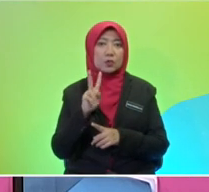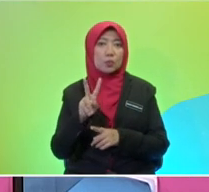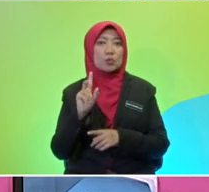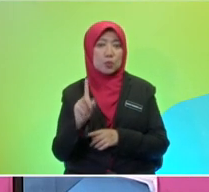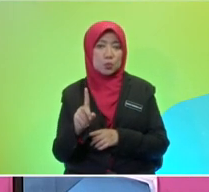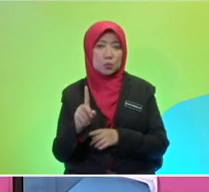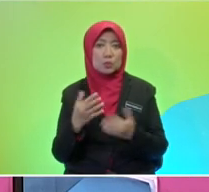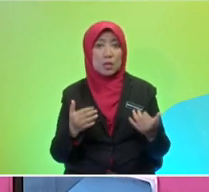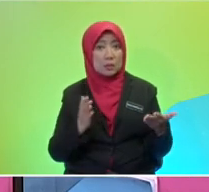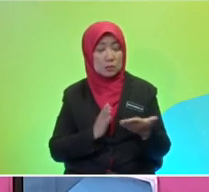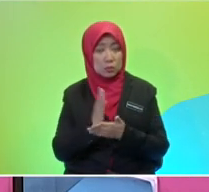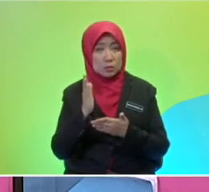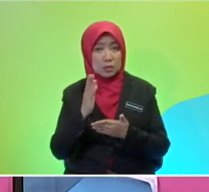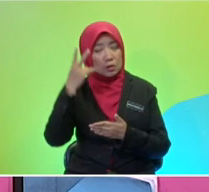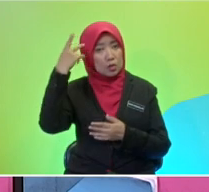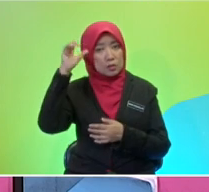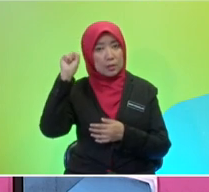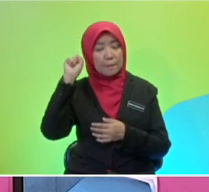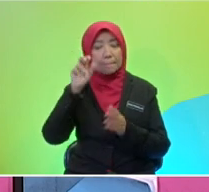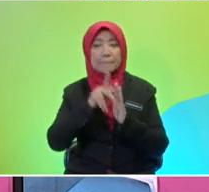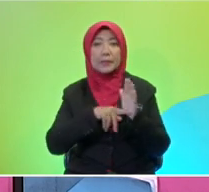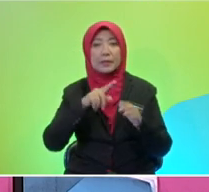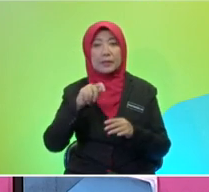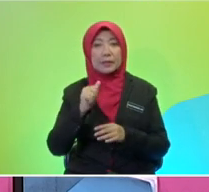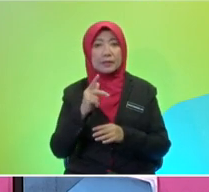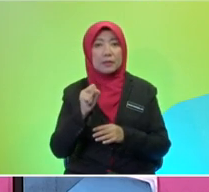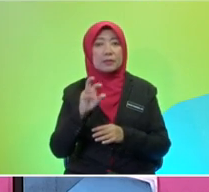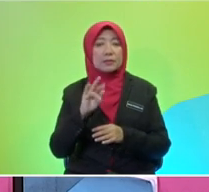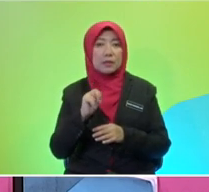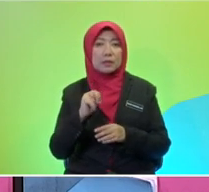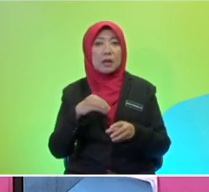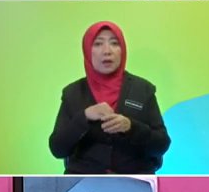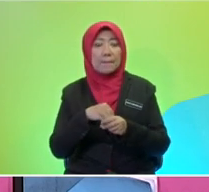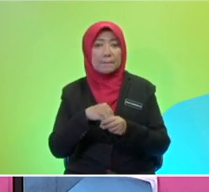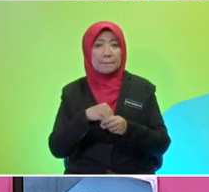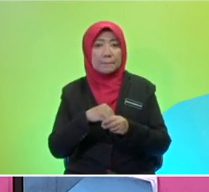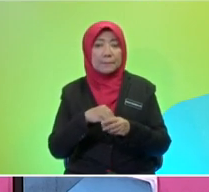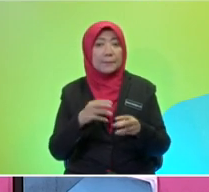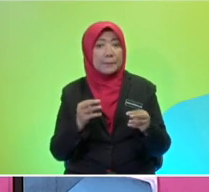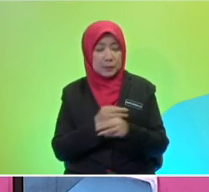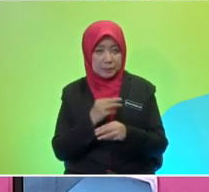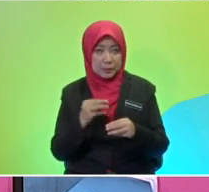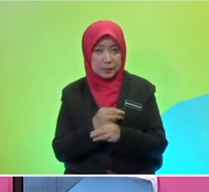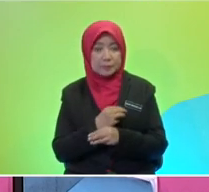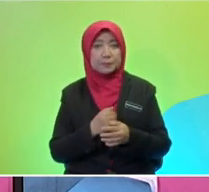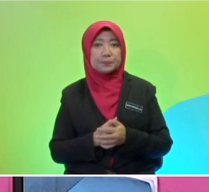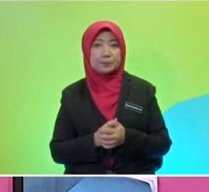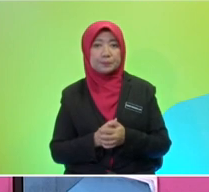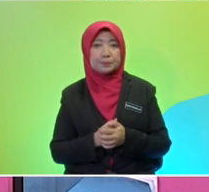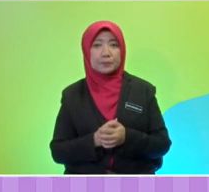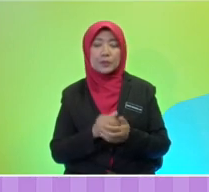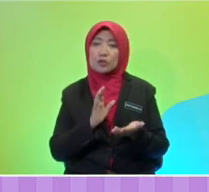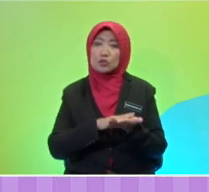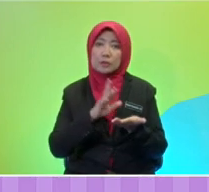teruskan Oke tentang konsep pencak Siran matematika dalam bilik gajah Oke sebenarnya pencak silat